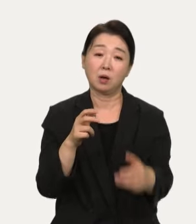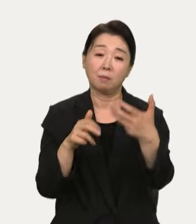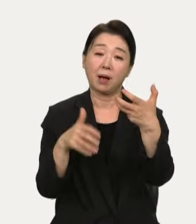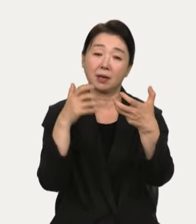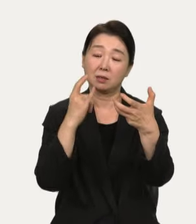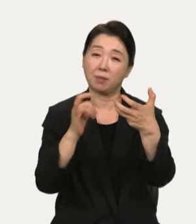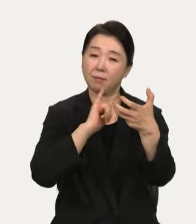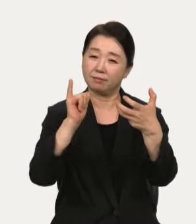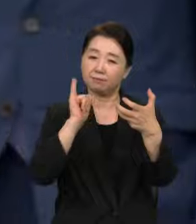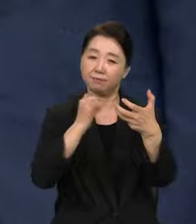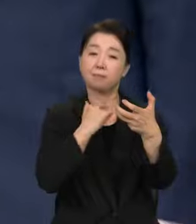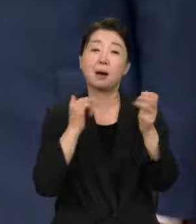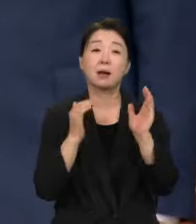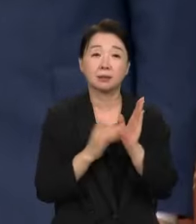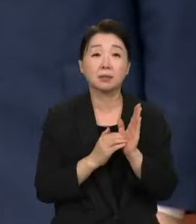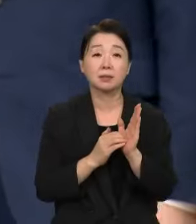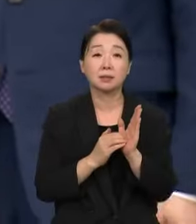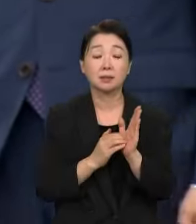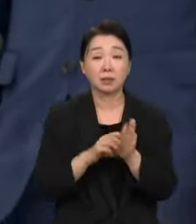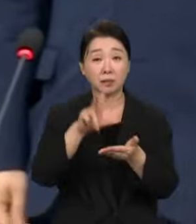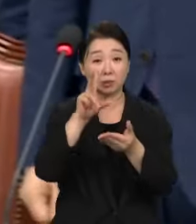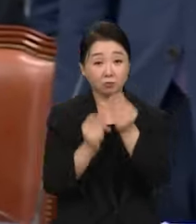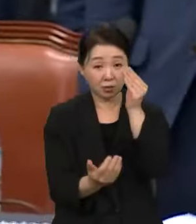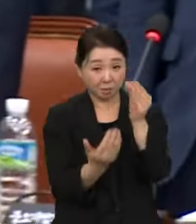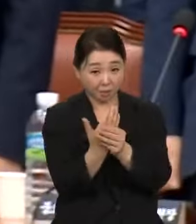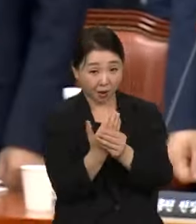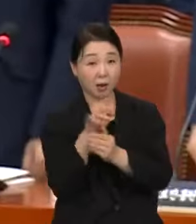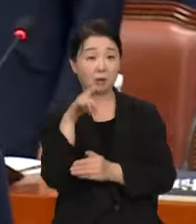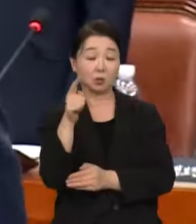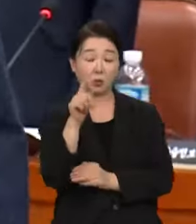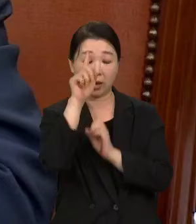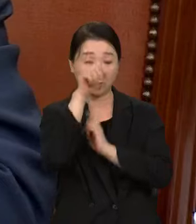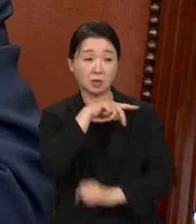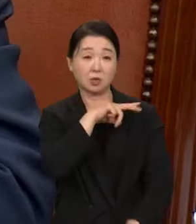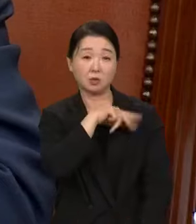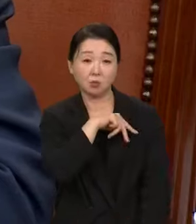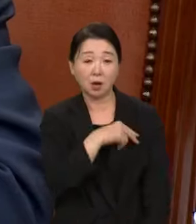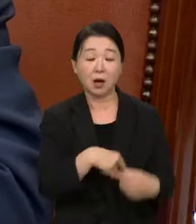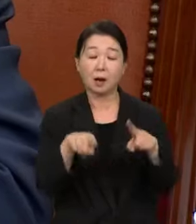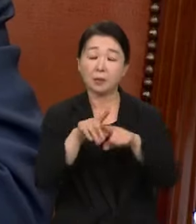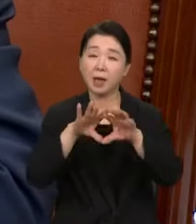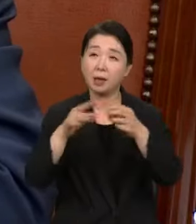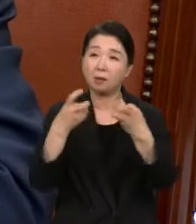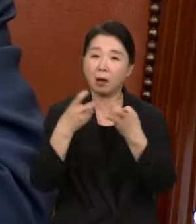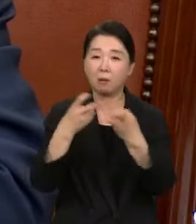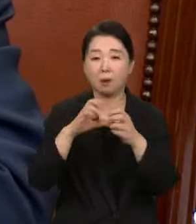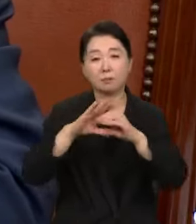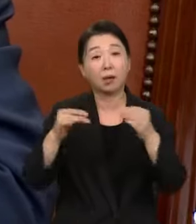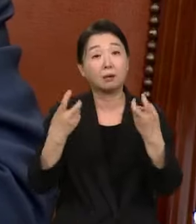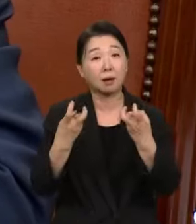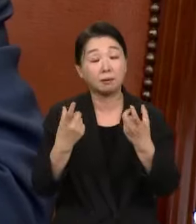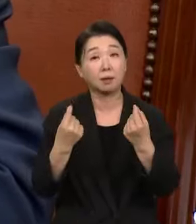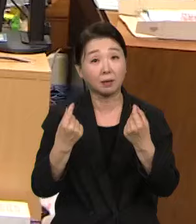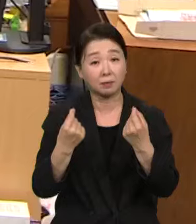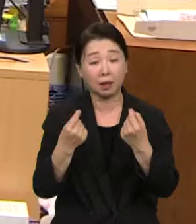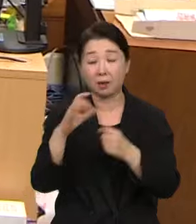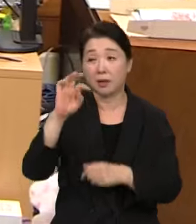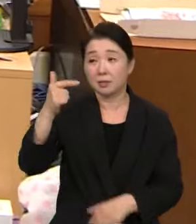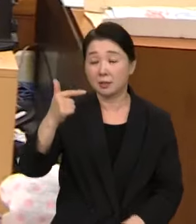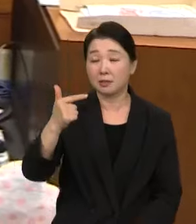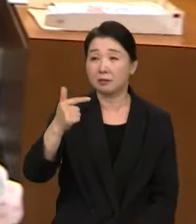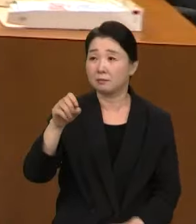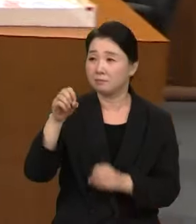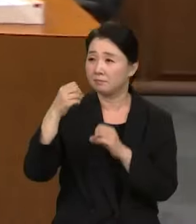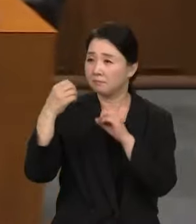주고받았다고 밝혔습니다. 이 문제가 불거진 뒤 이 전 의원과 대응 방안을 논의한 게 아니냐고 물었지만 신 씨는 모든